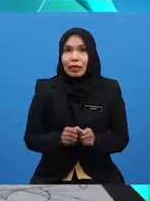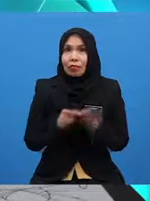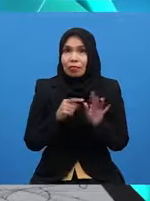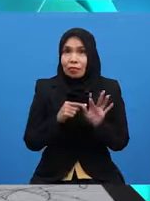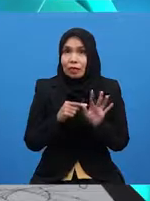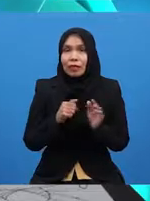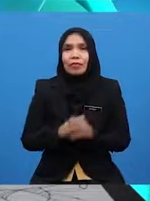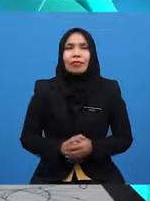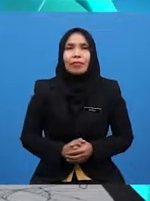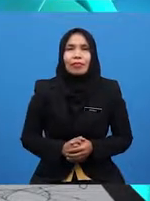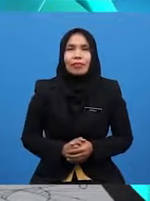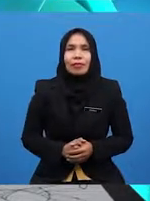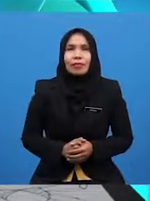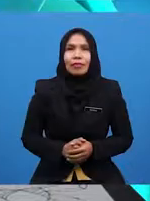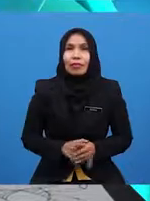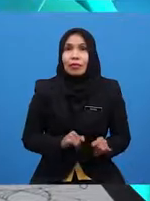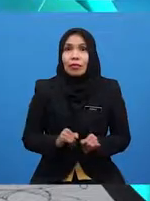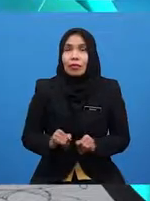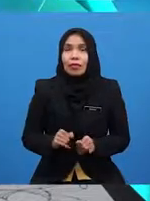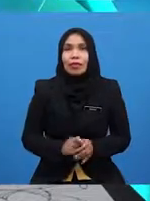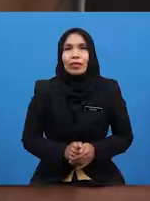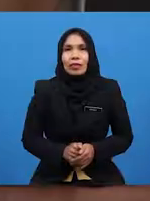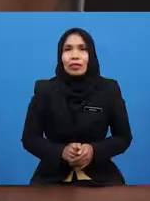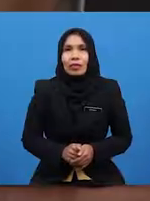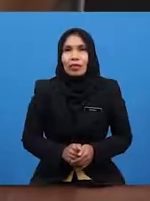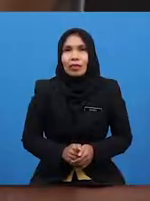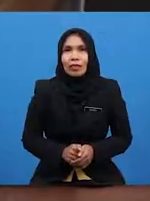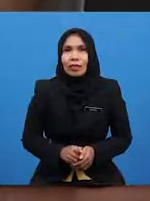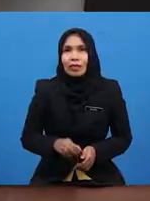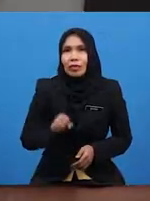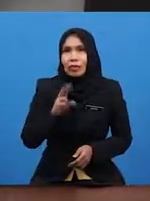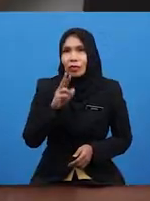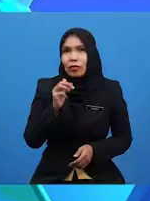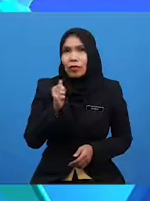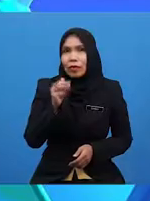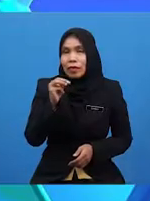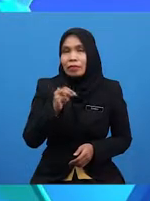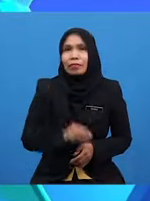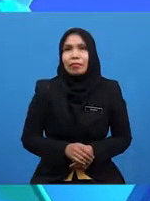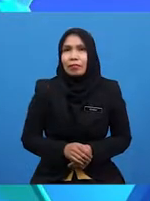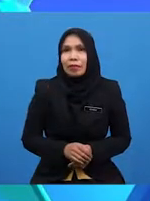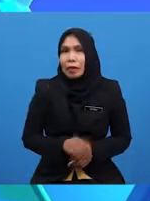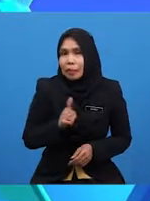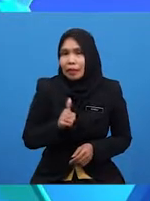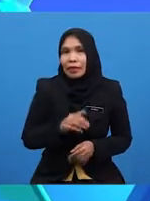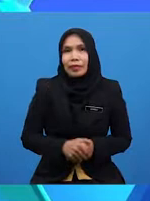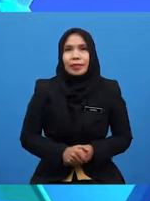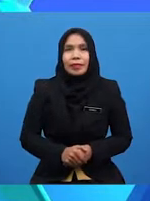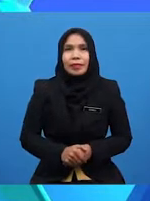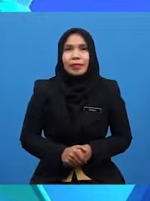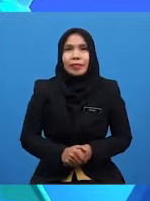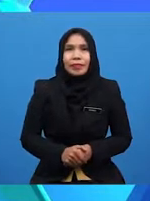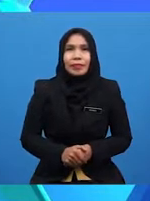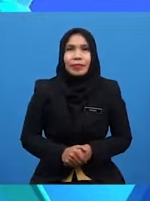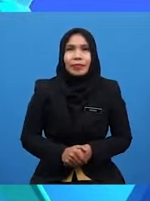bermaksud bancuhan tepat dan plaster of Paris mengeras dengan baik. Sementara menunggu plaster of Paris